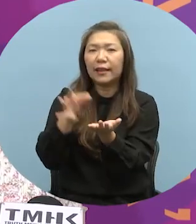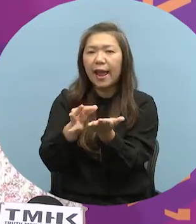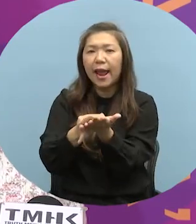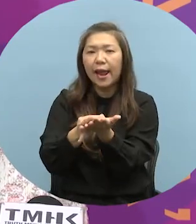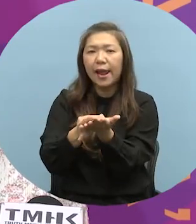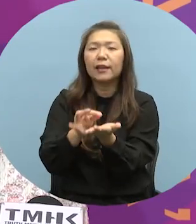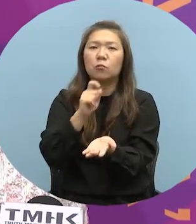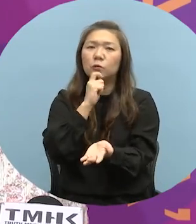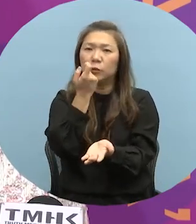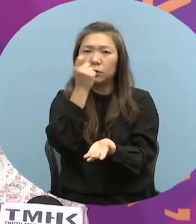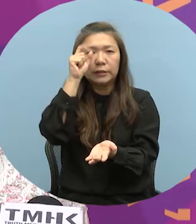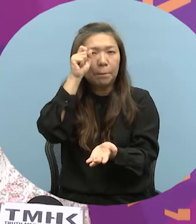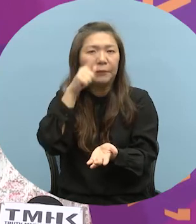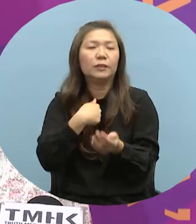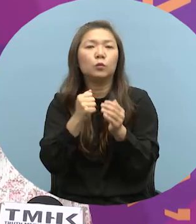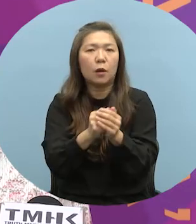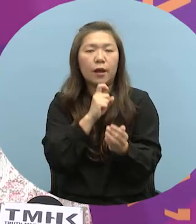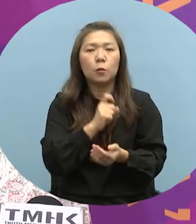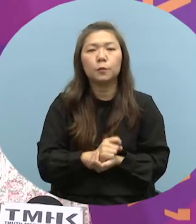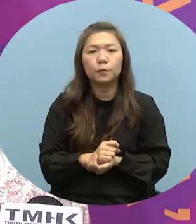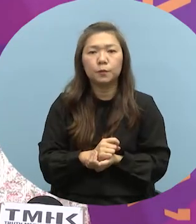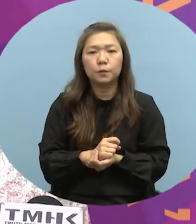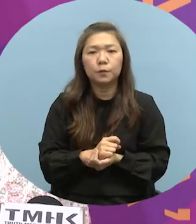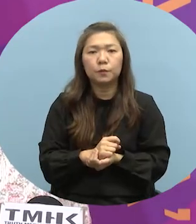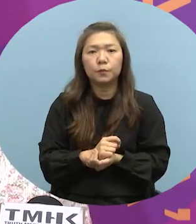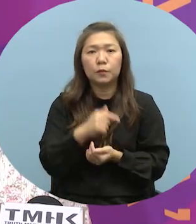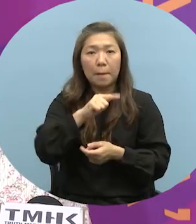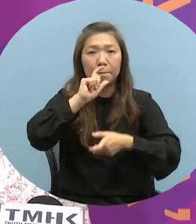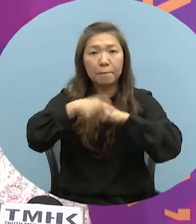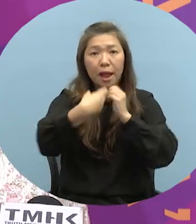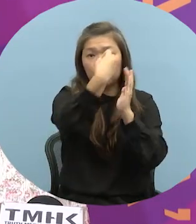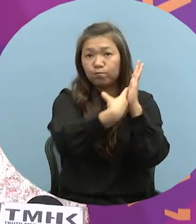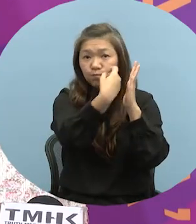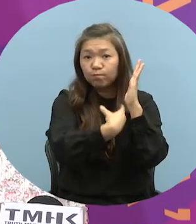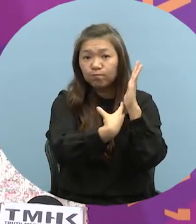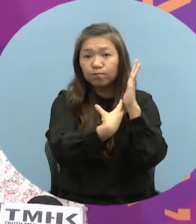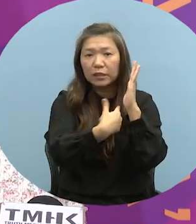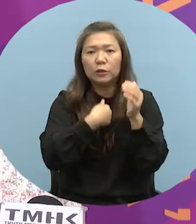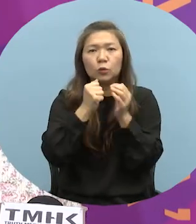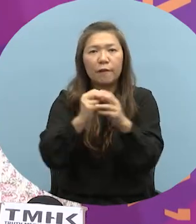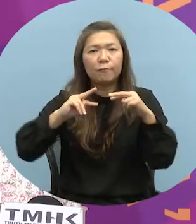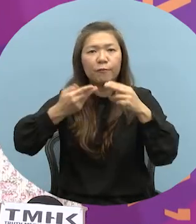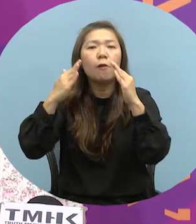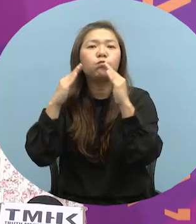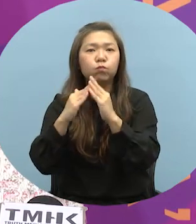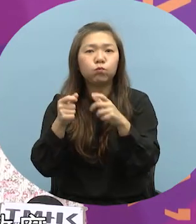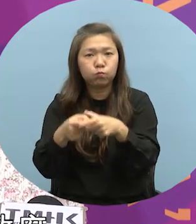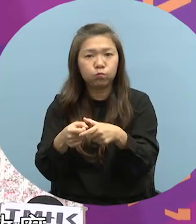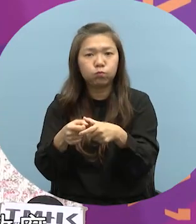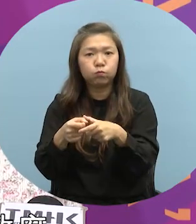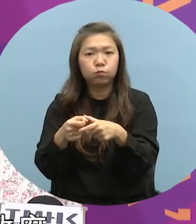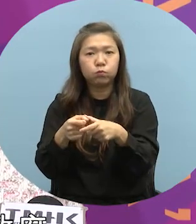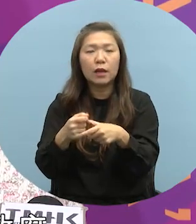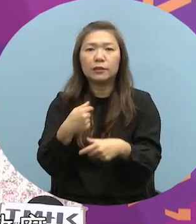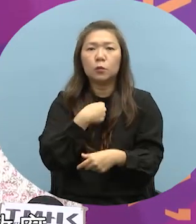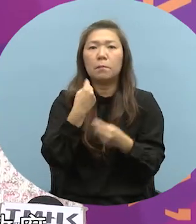会有一些的特别的要求的。我们是会透过卖地条款呢要求发展商呢将不